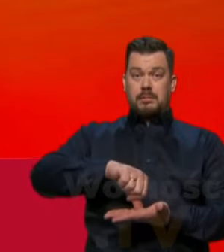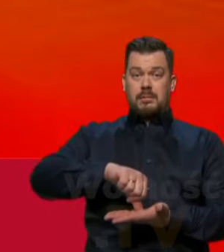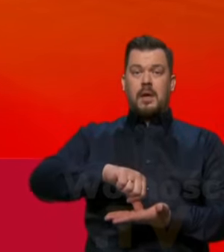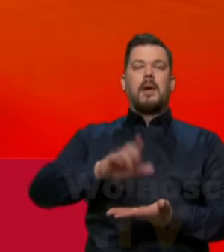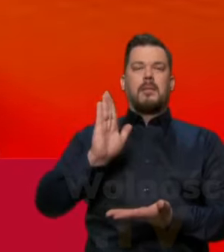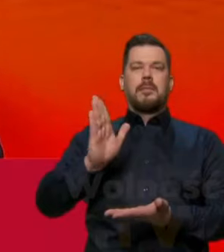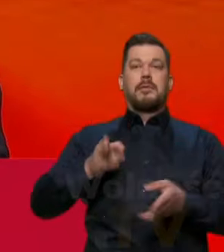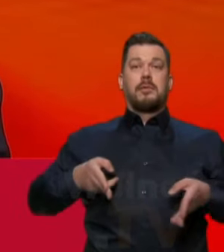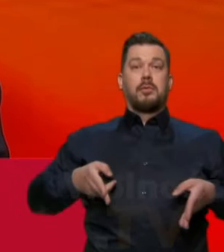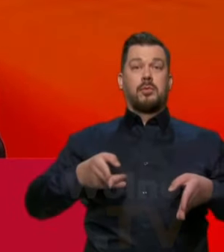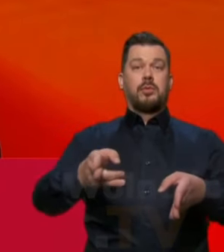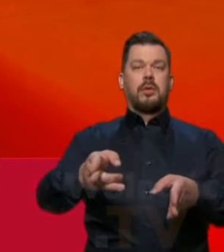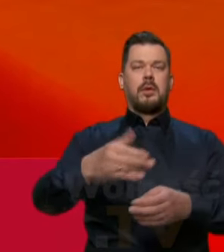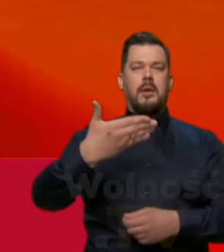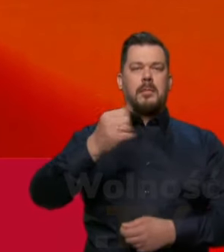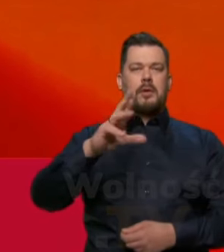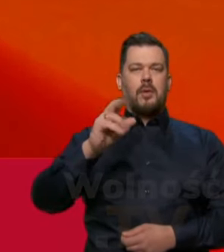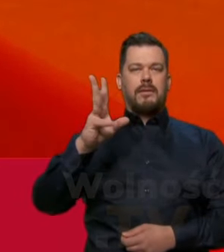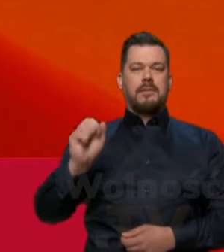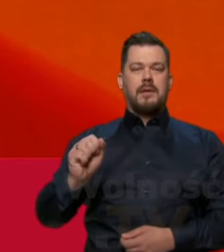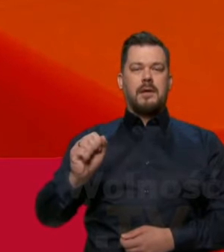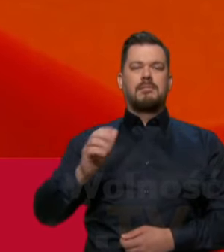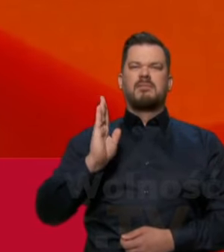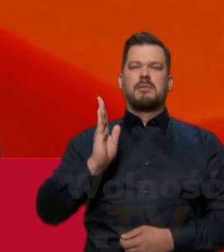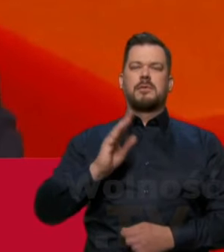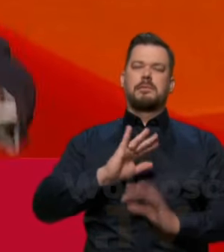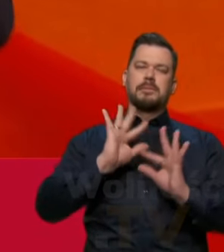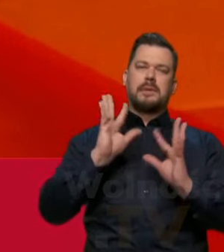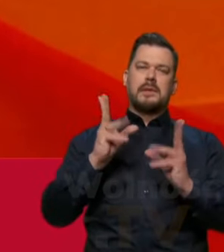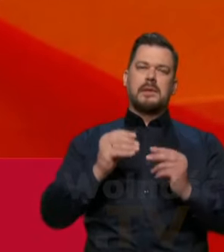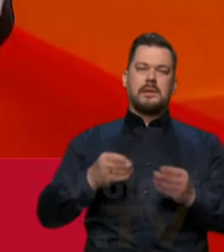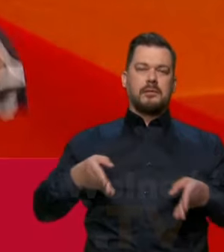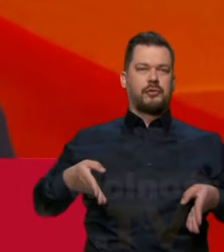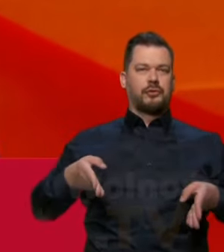przez Marszałkowską poprowadzę, proszę państwa,